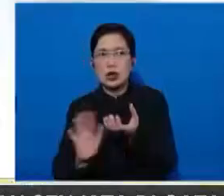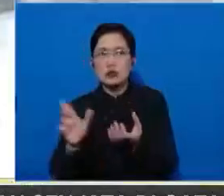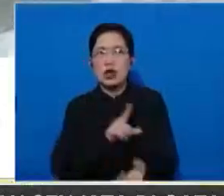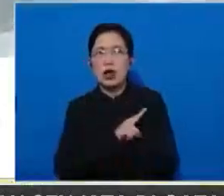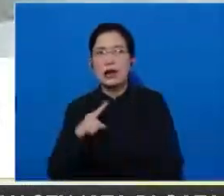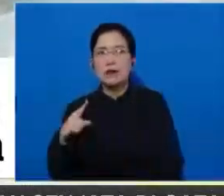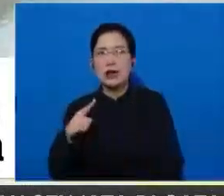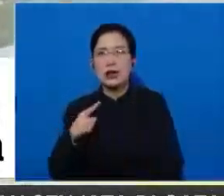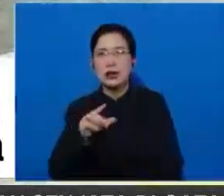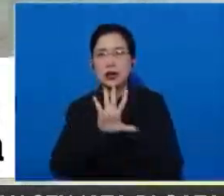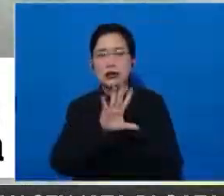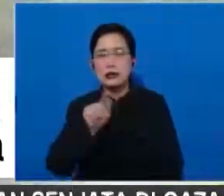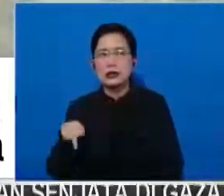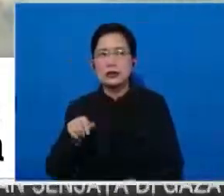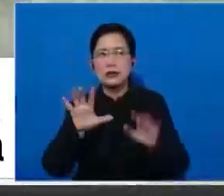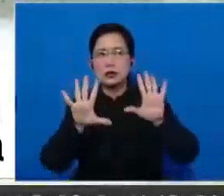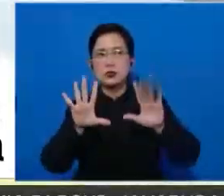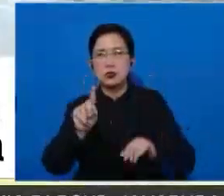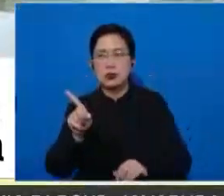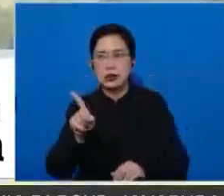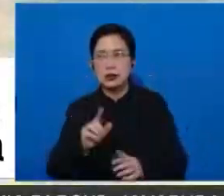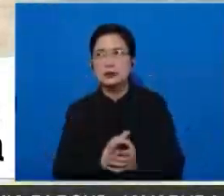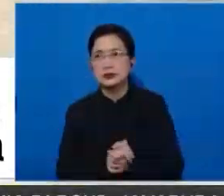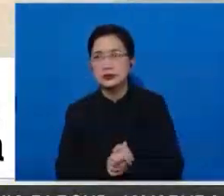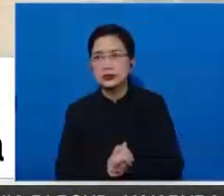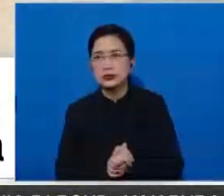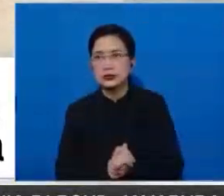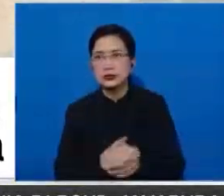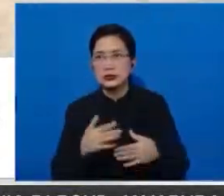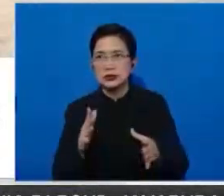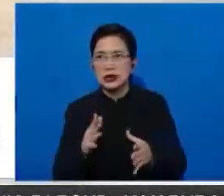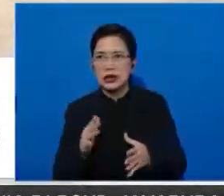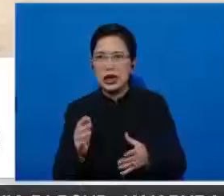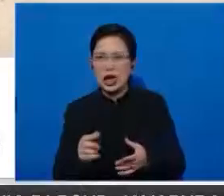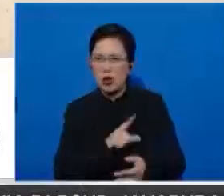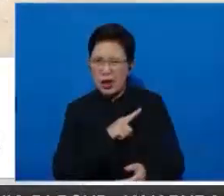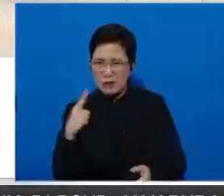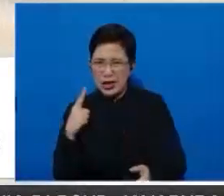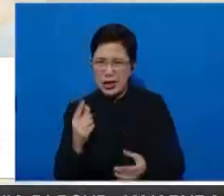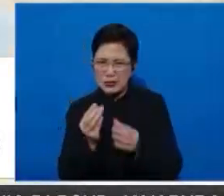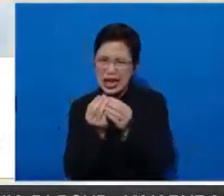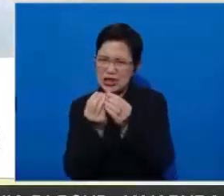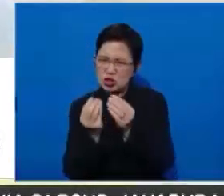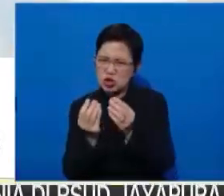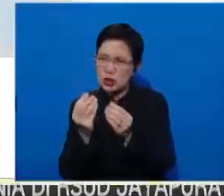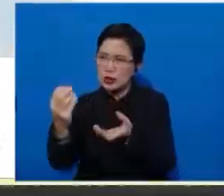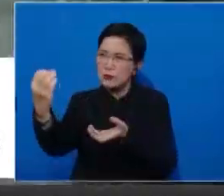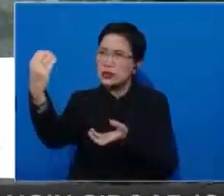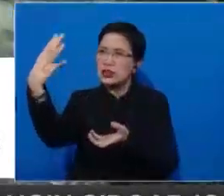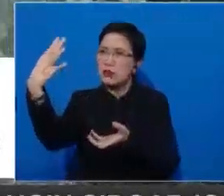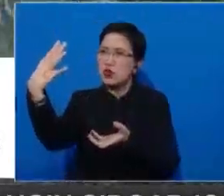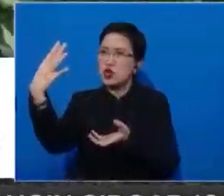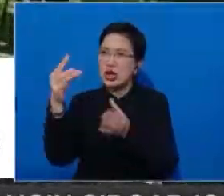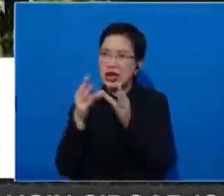kurang lebih sekitar 5-10 menit aja. Karena kalau dia sampai overcook, dia bakal gampang hancur dan pas dijemur itu akan lengket, Bu. Iya. Yeah.